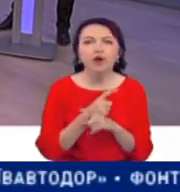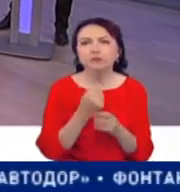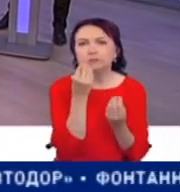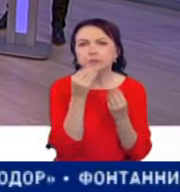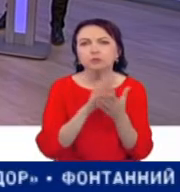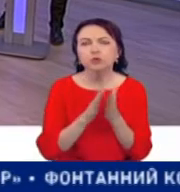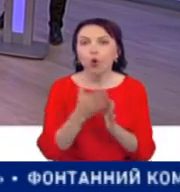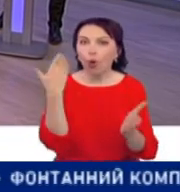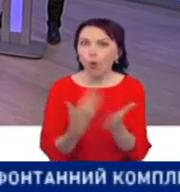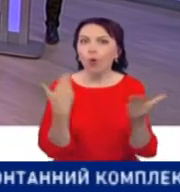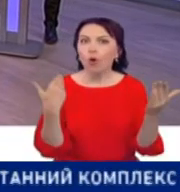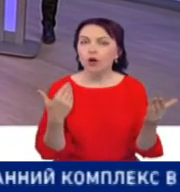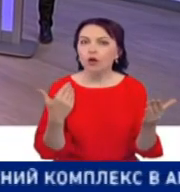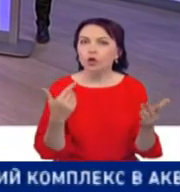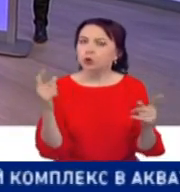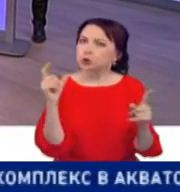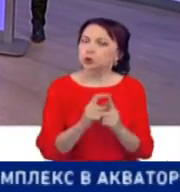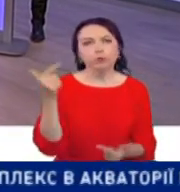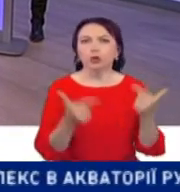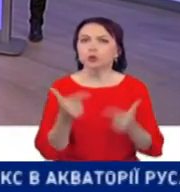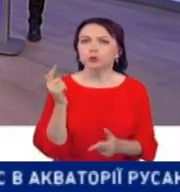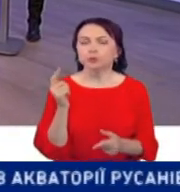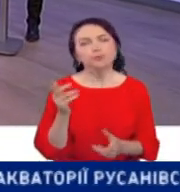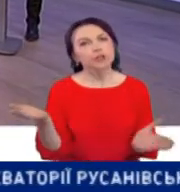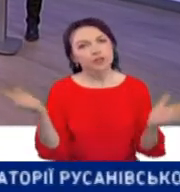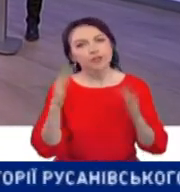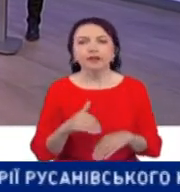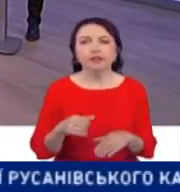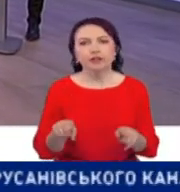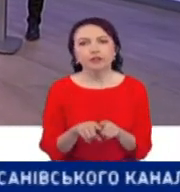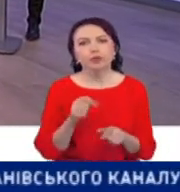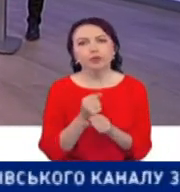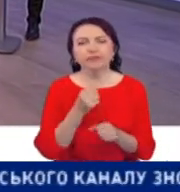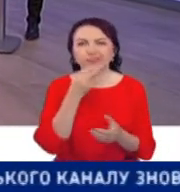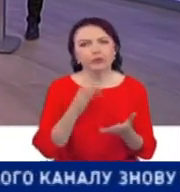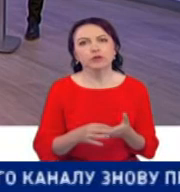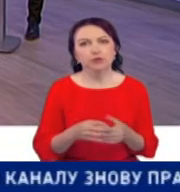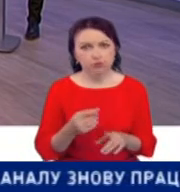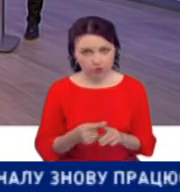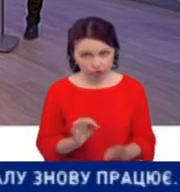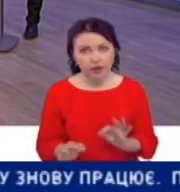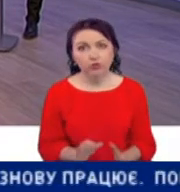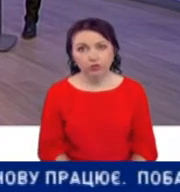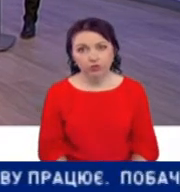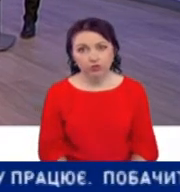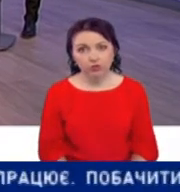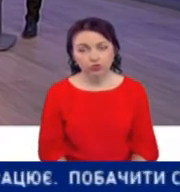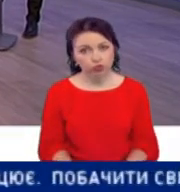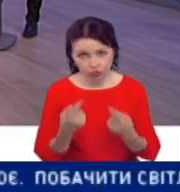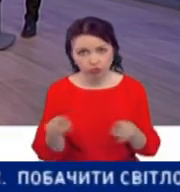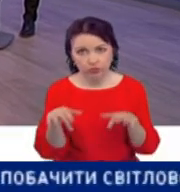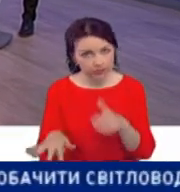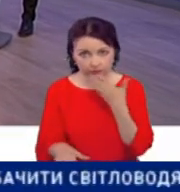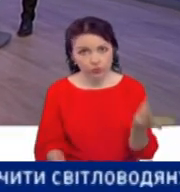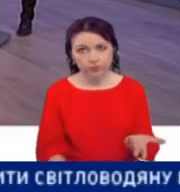о, висловлюється нецензурно, давайте щось там з відповідальністю. Скажіть, от це нормально взагалі? Не